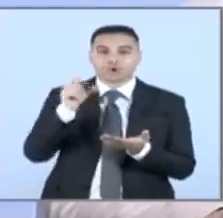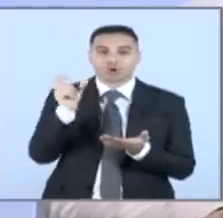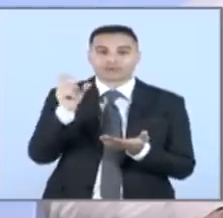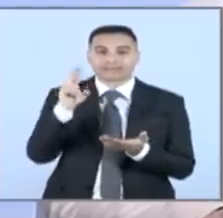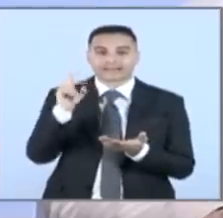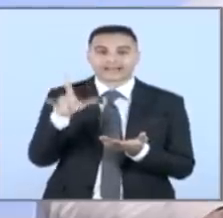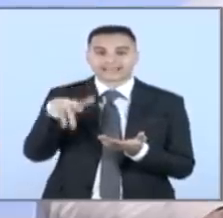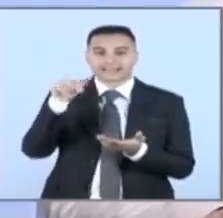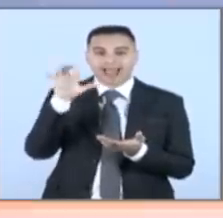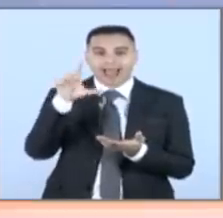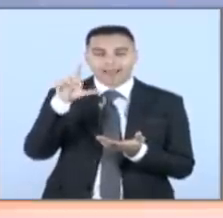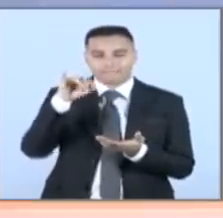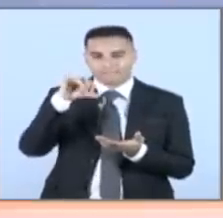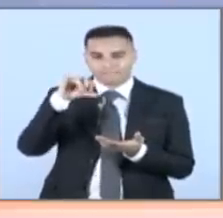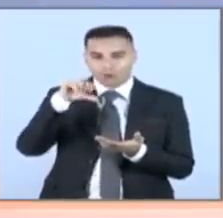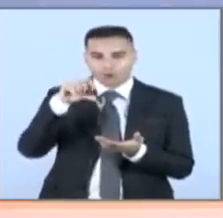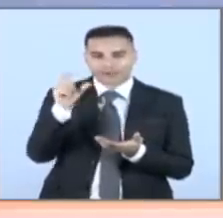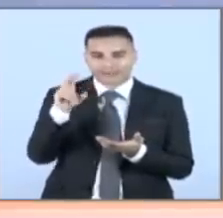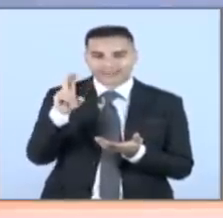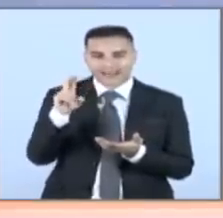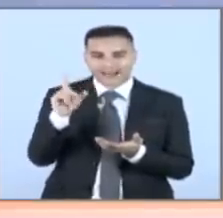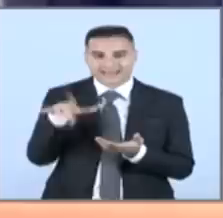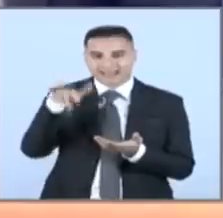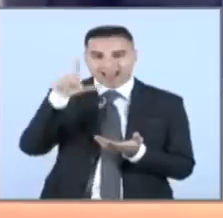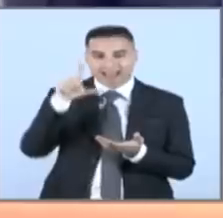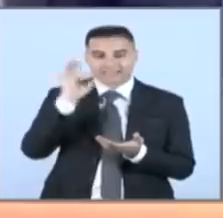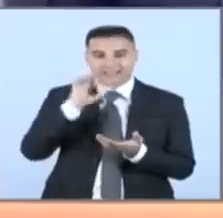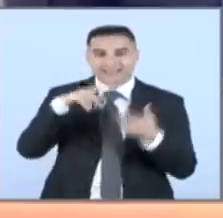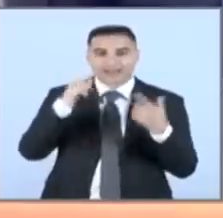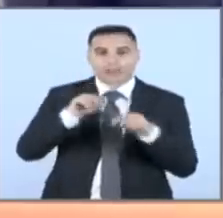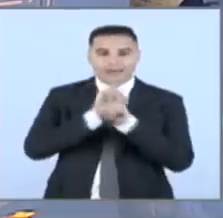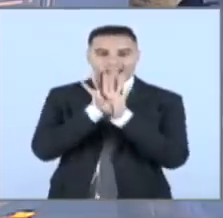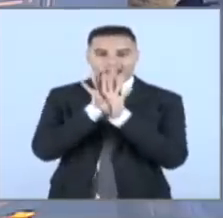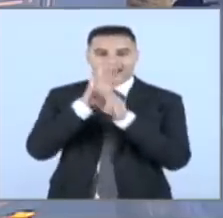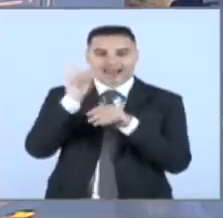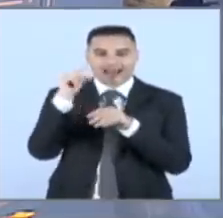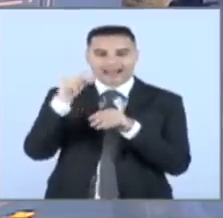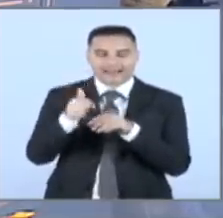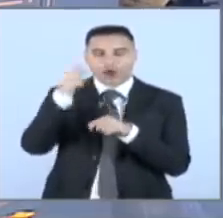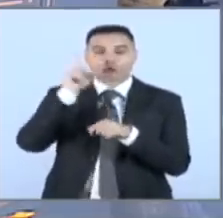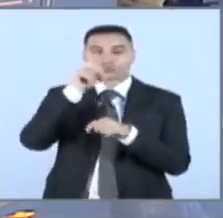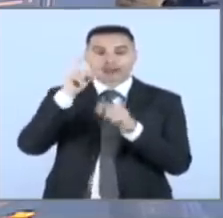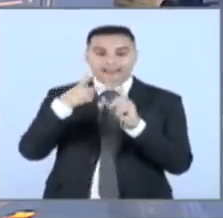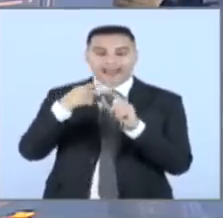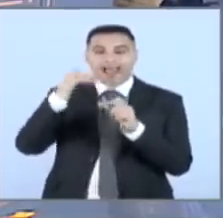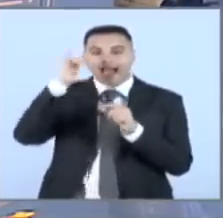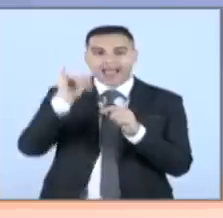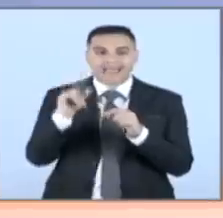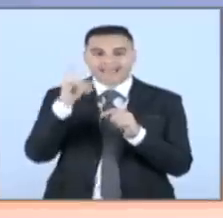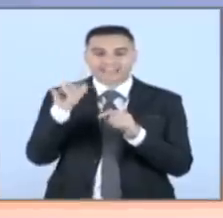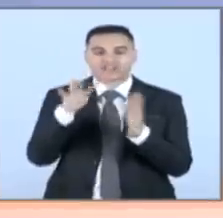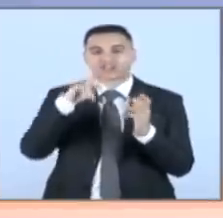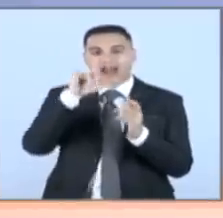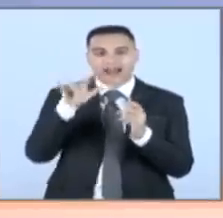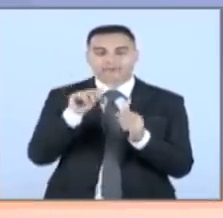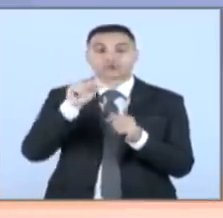طبعا كندا. سؤال الثاني، وكالة عطية لخيري شلبي. من هو